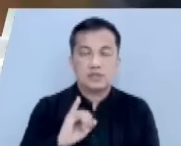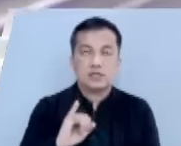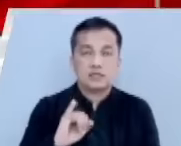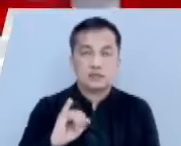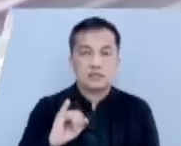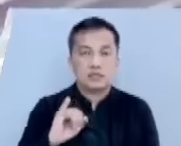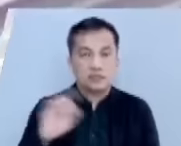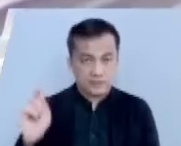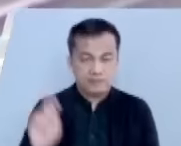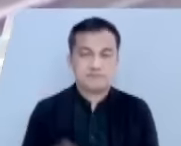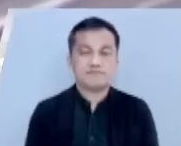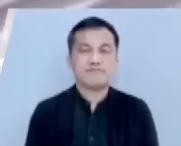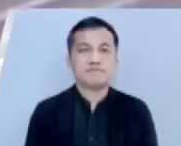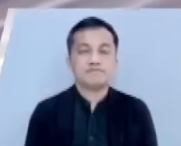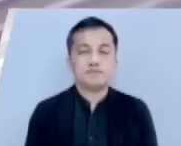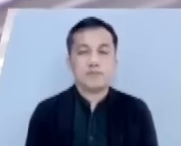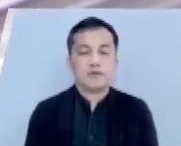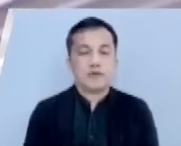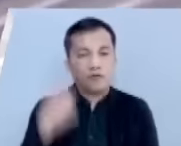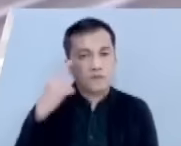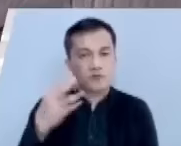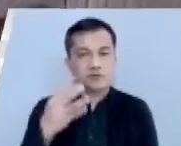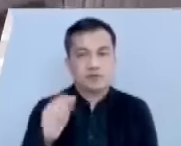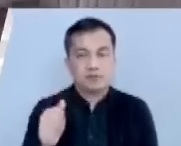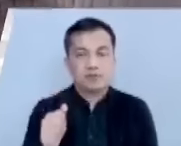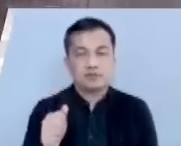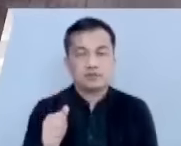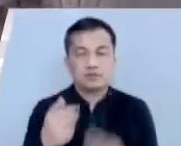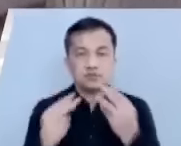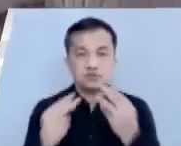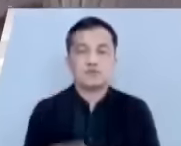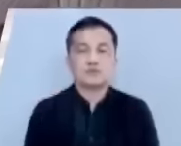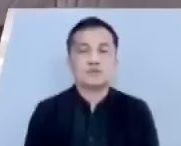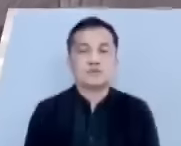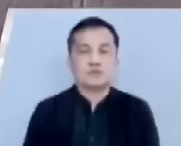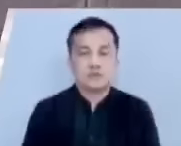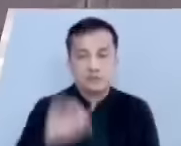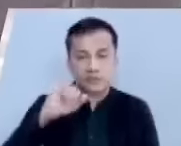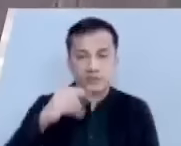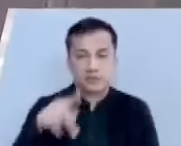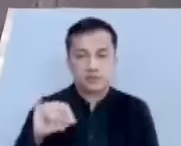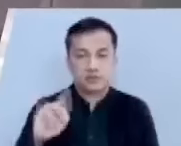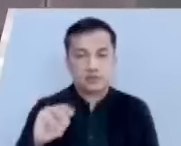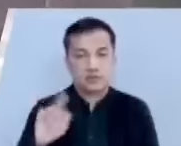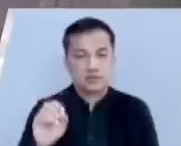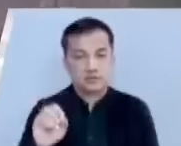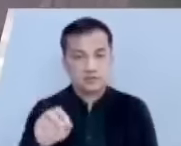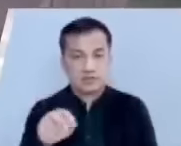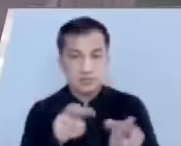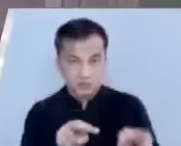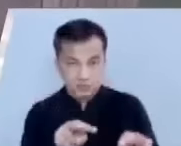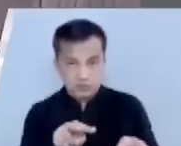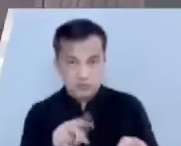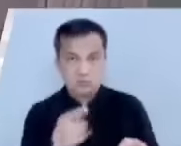technology. Para sa GMA Integrated News, JP Soriano, nakatutok 24